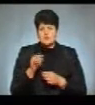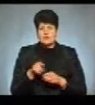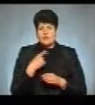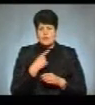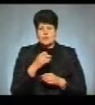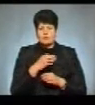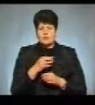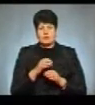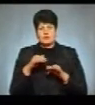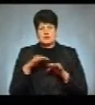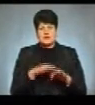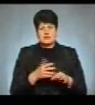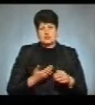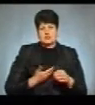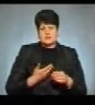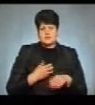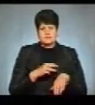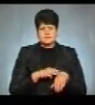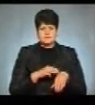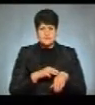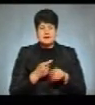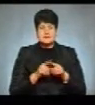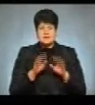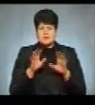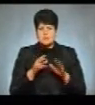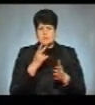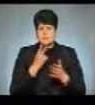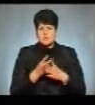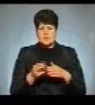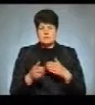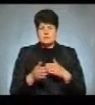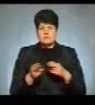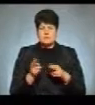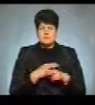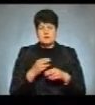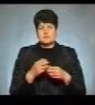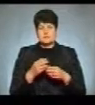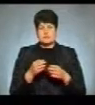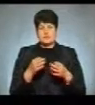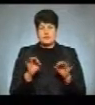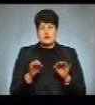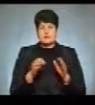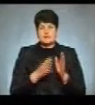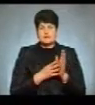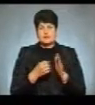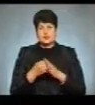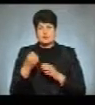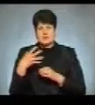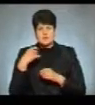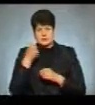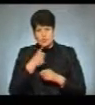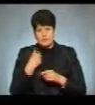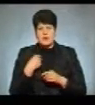посягання на життя працівника правоохоронного органу. Ця стаття передбачає позбавлення волі строком від 9 до 15 років або